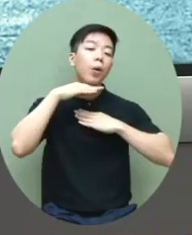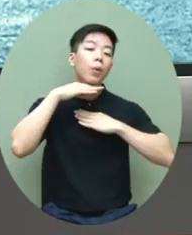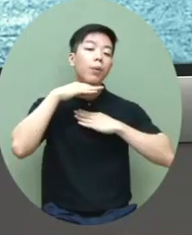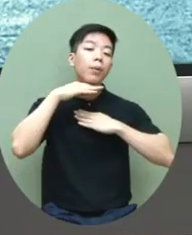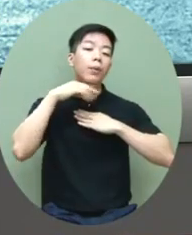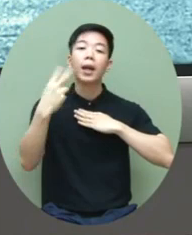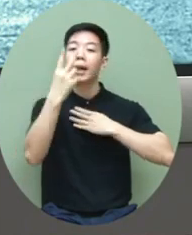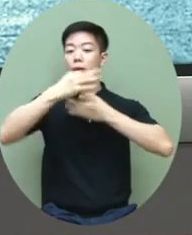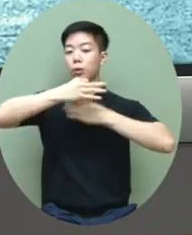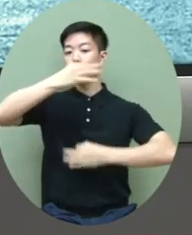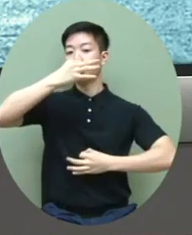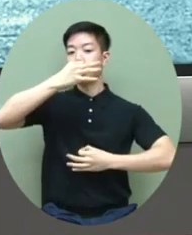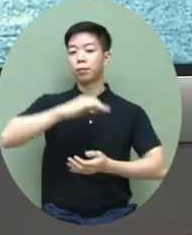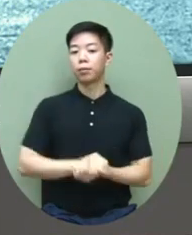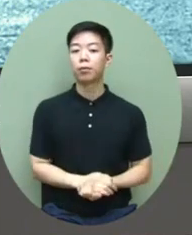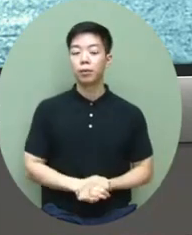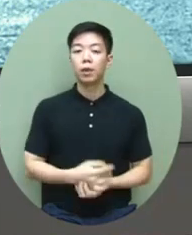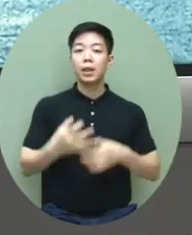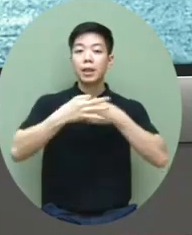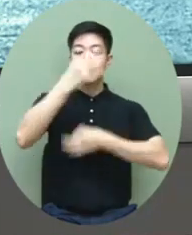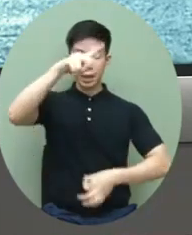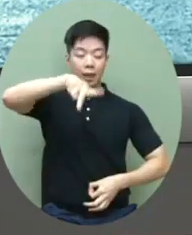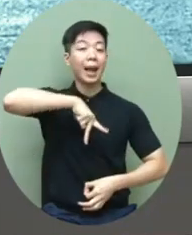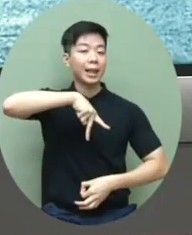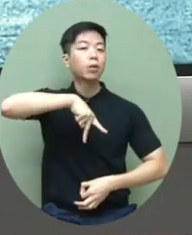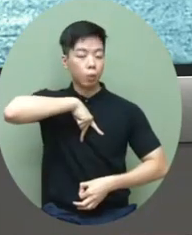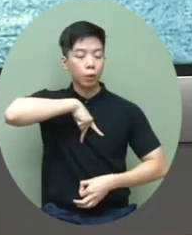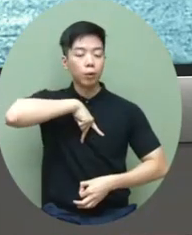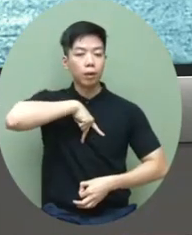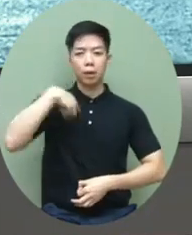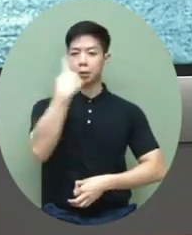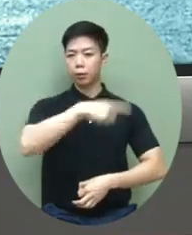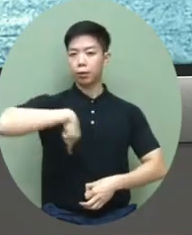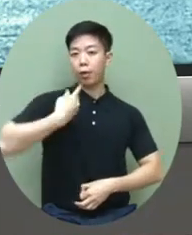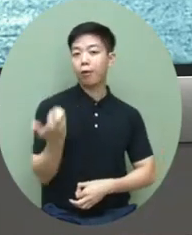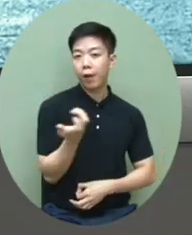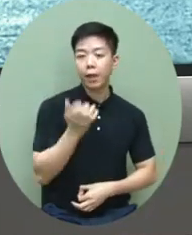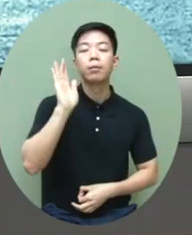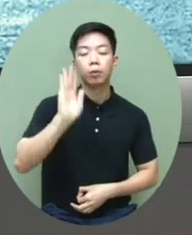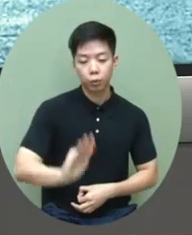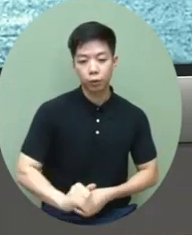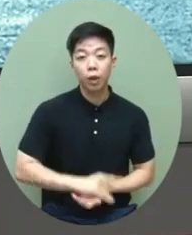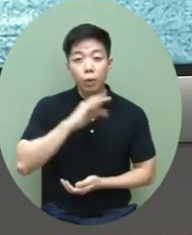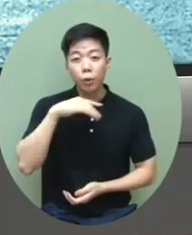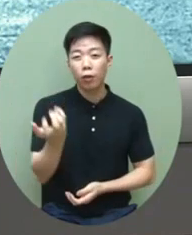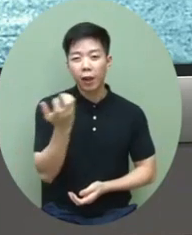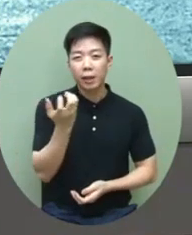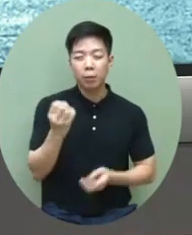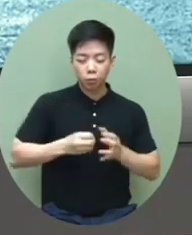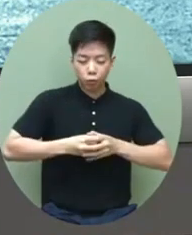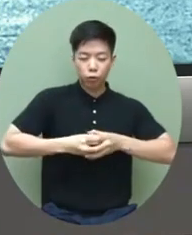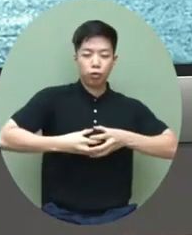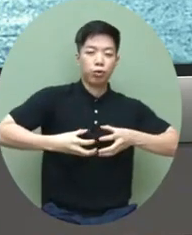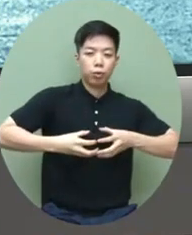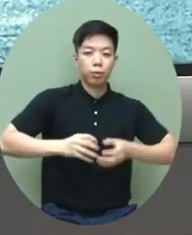啦，氣管啦，唞氣，即係總之係呼吸道嘅一啲發炎嚟嘅。咁當佢發炎嘅時候，佢就會脹啦。咁你